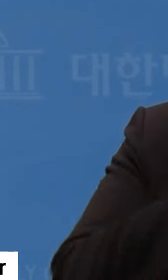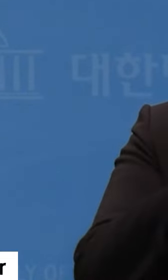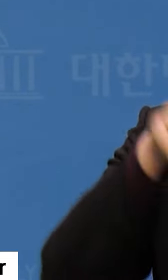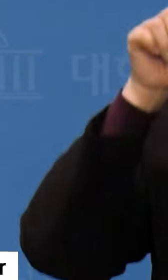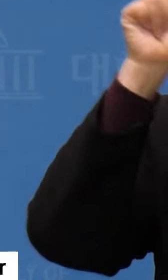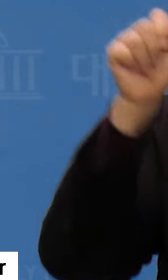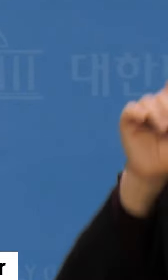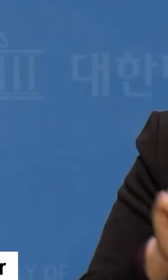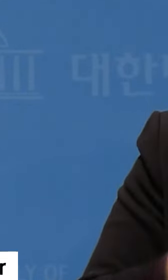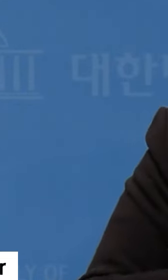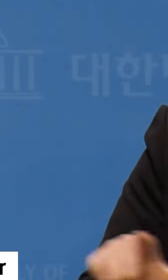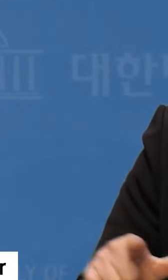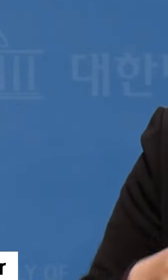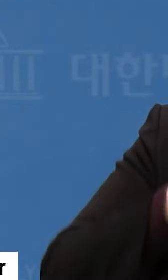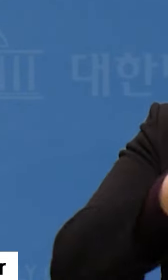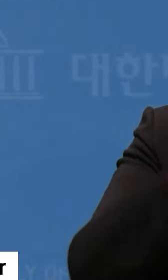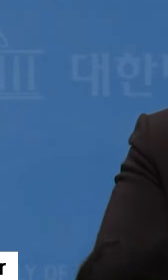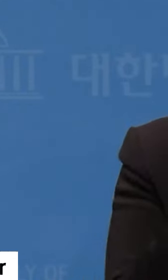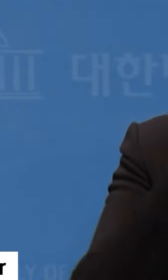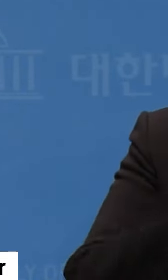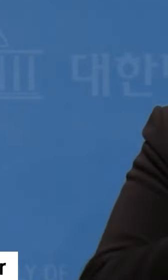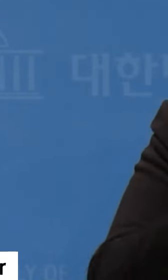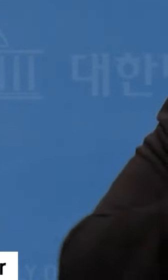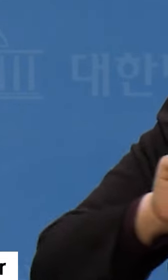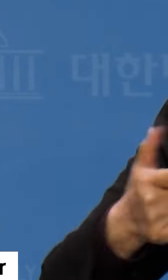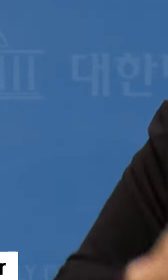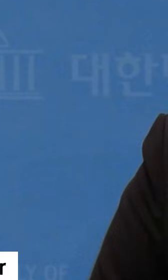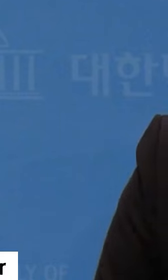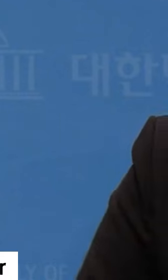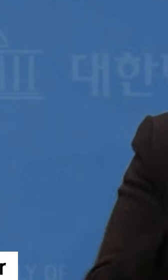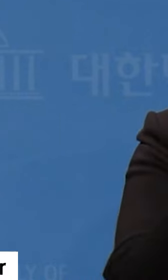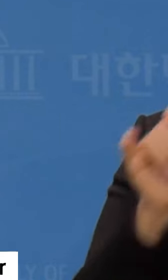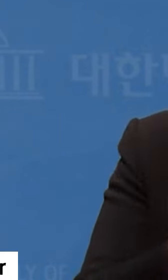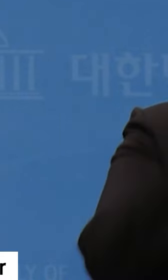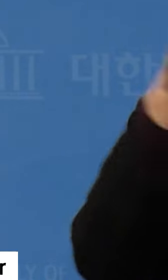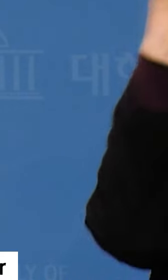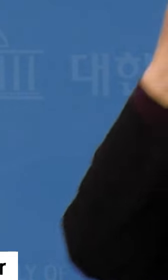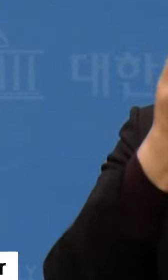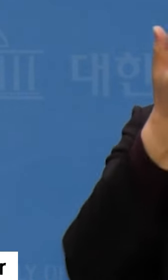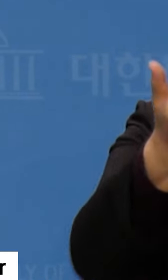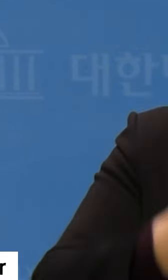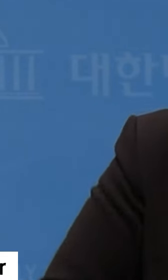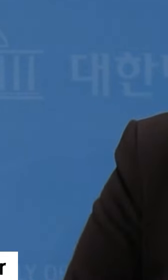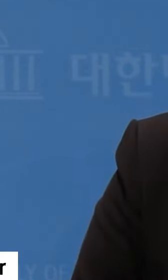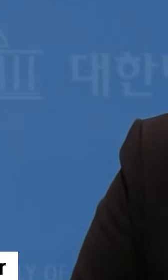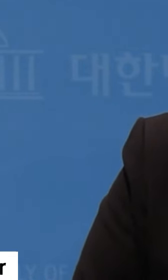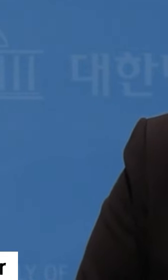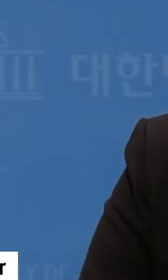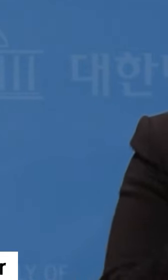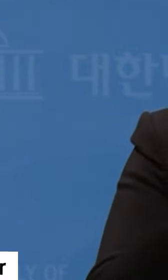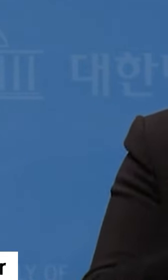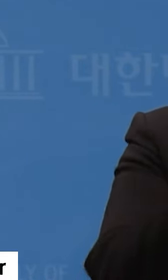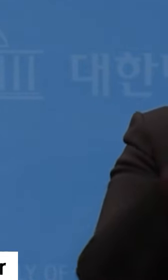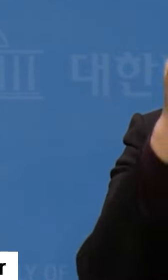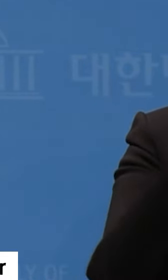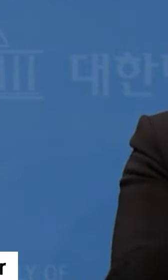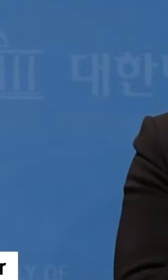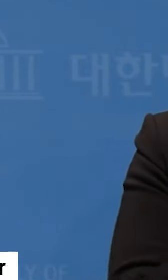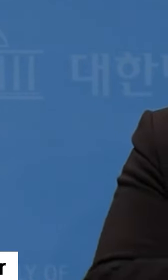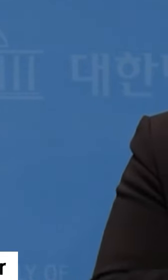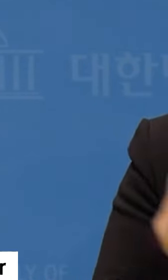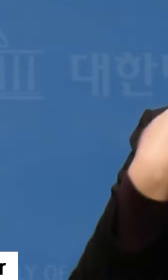단순한 정치적 도전이 아닌 위태로워진 국민의 삶을 지키고 무너진 민생을 회복하기